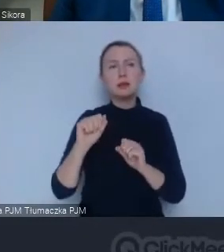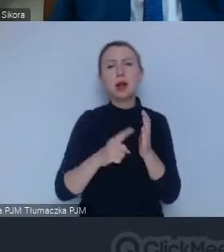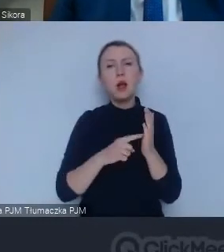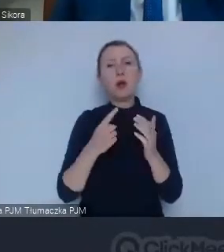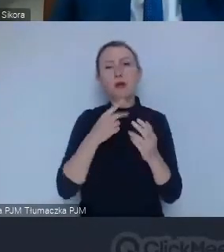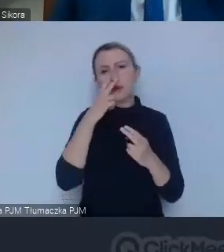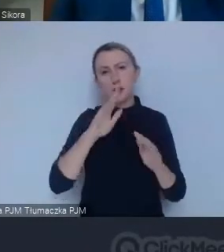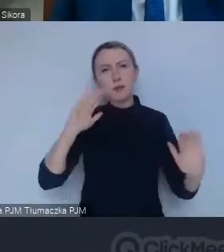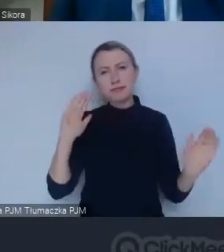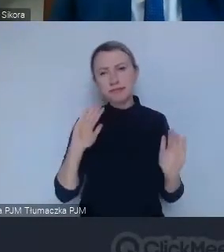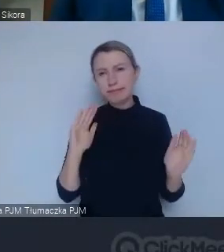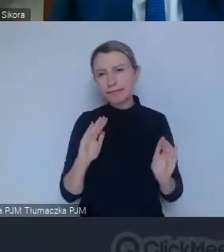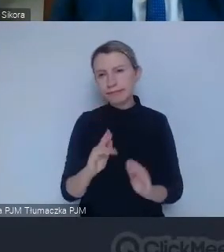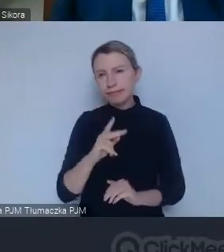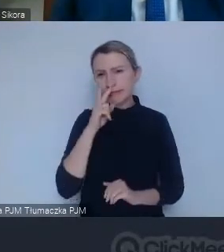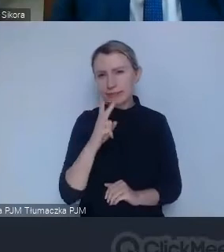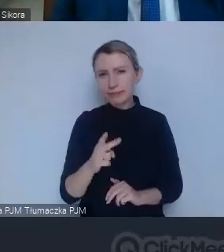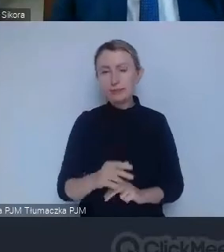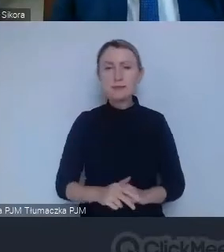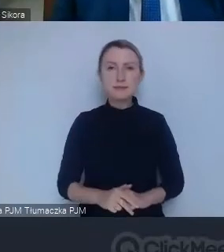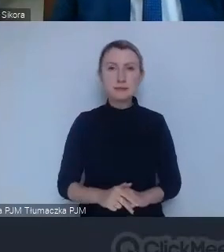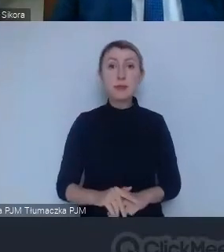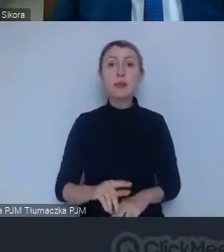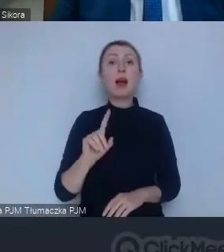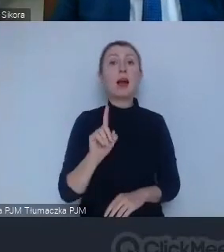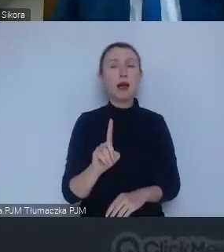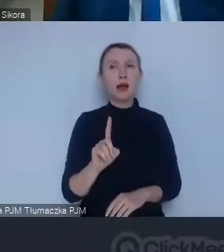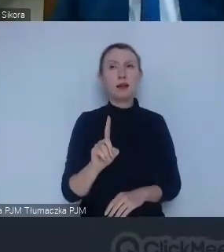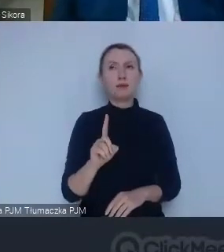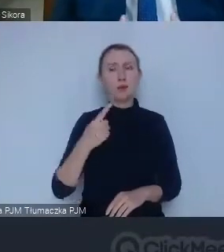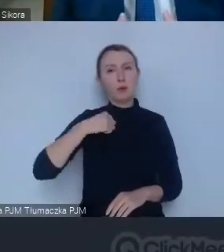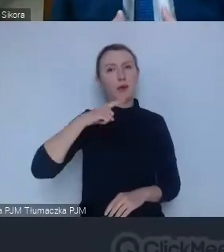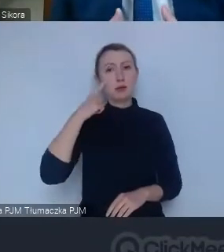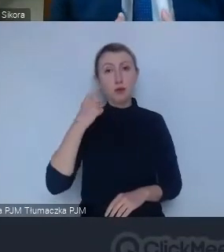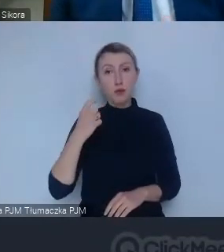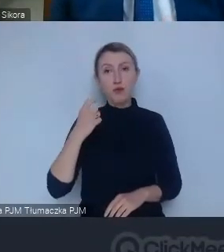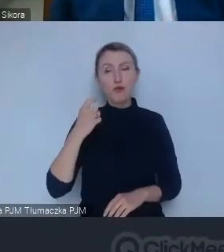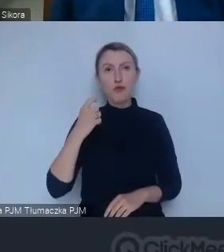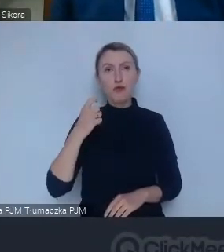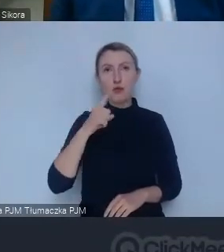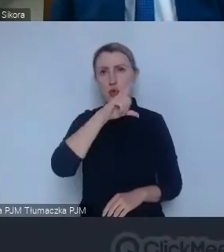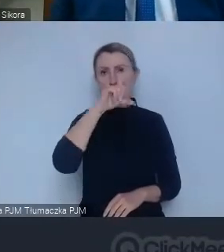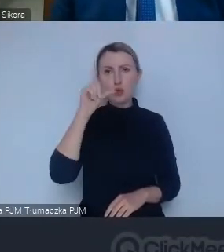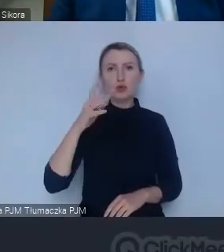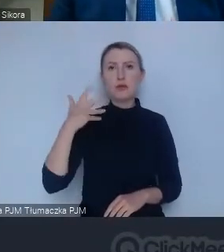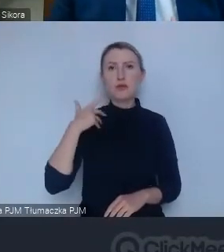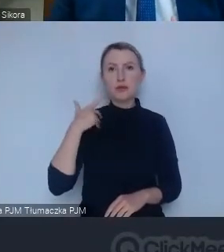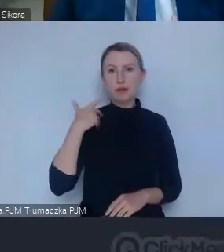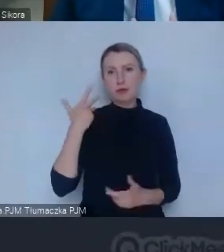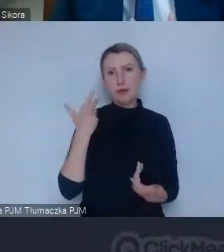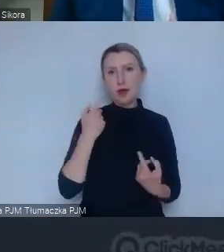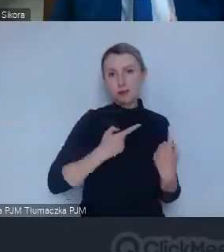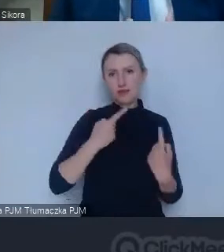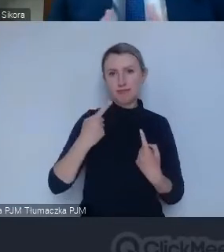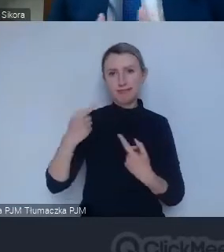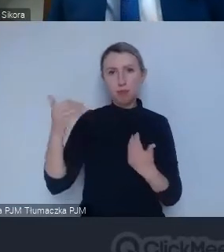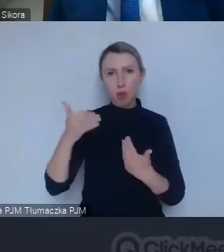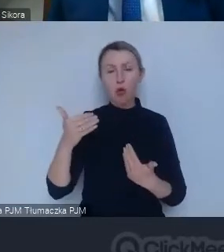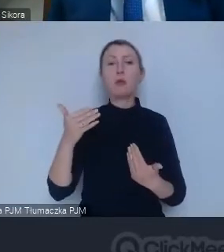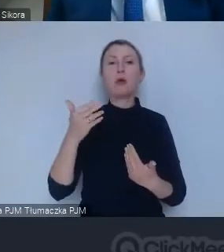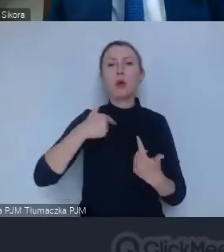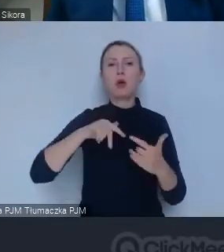ujemne i cały czas spadkowe. Niemniej jednak zauważamy, że ludzie w wieku produkcyjnym oni rzeczywiście